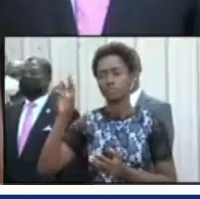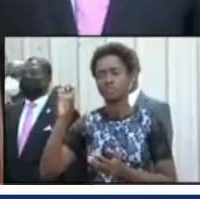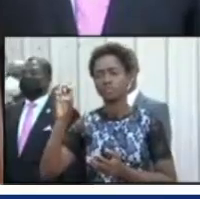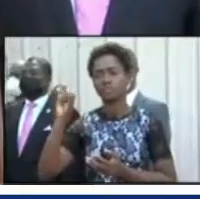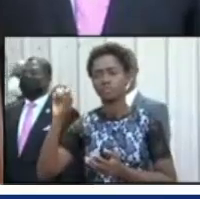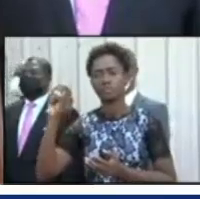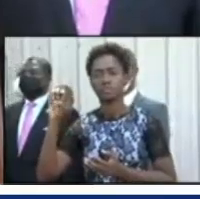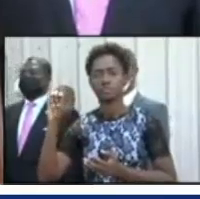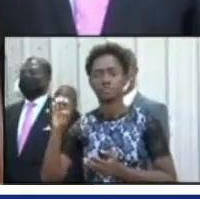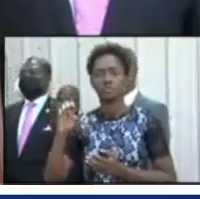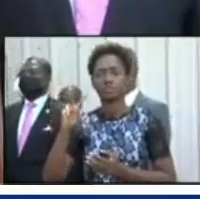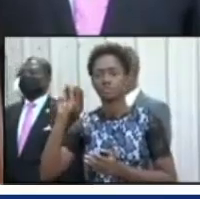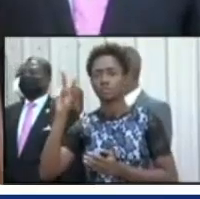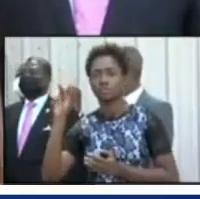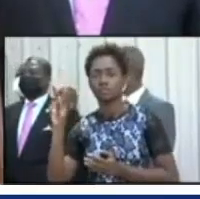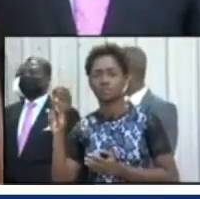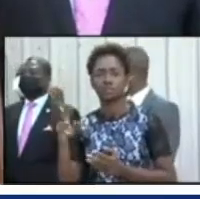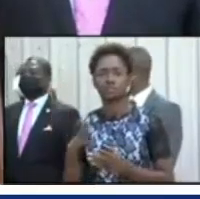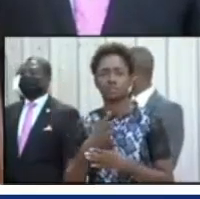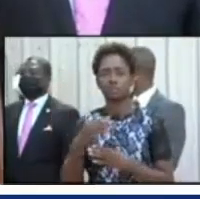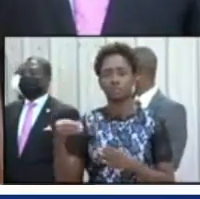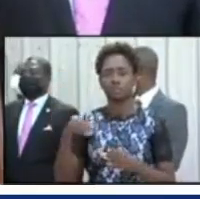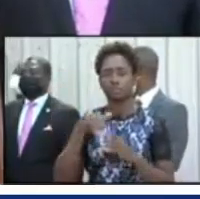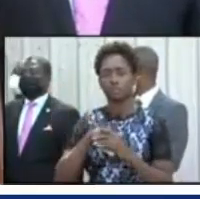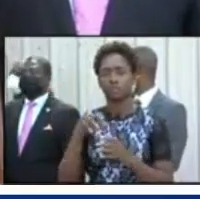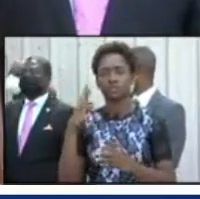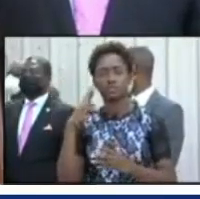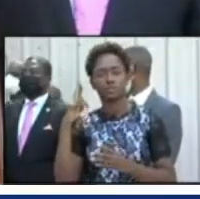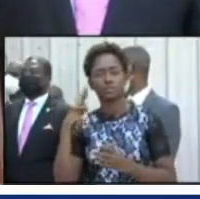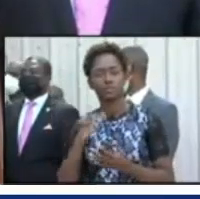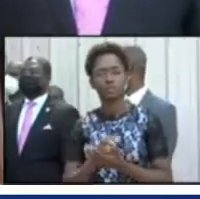les presse en ligne. Remercie nous pour